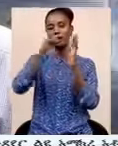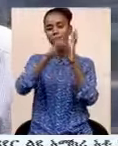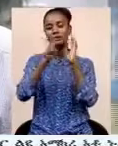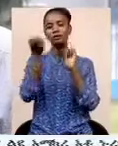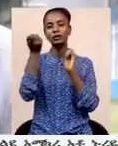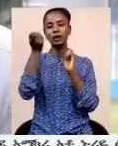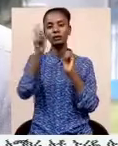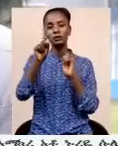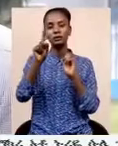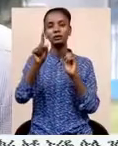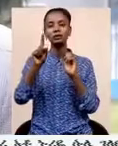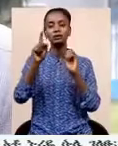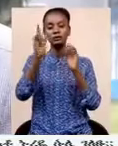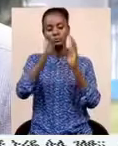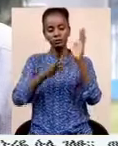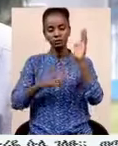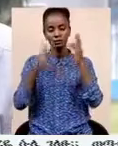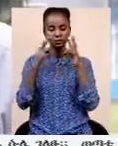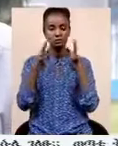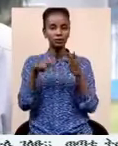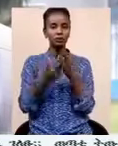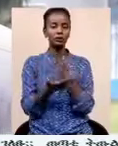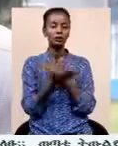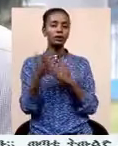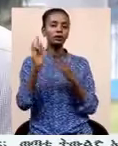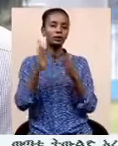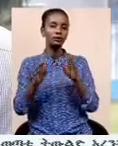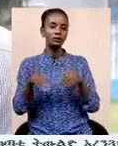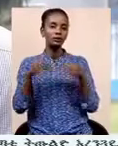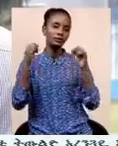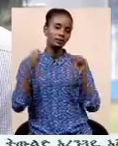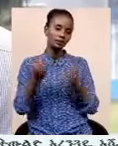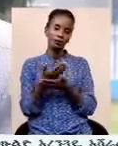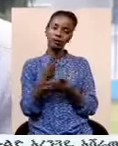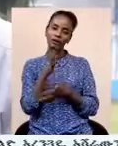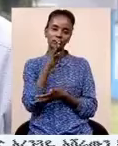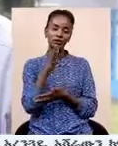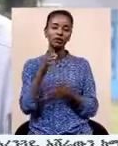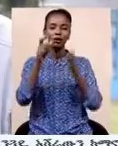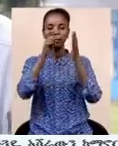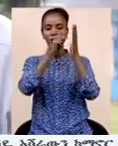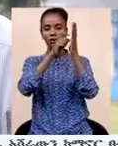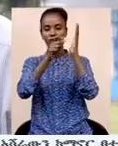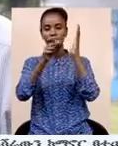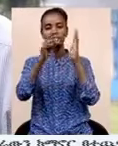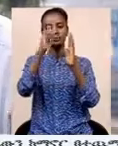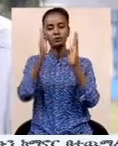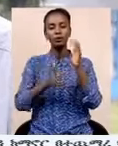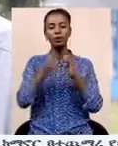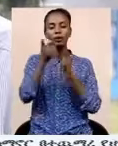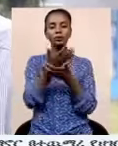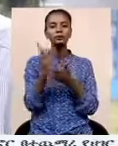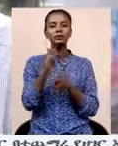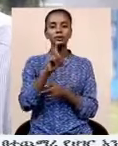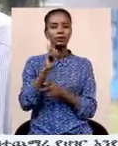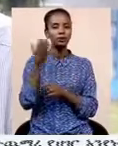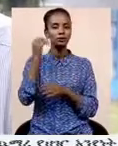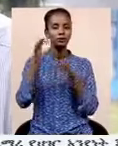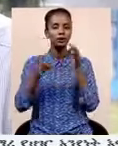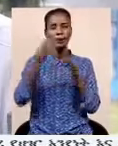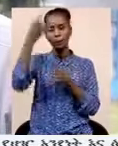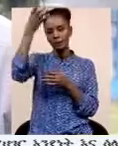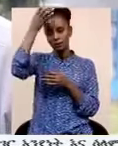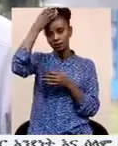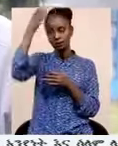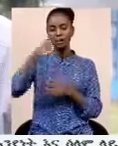11 ትንታኔ ስትመለከተው በዚህ ጉዳይ ላይ ትንታኔ ልሰጥበት የሚችልበት ነገር አይደለም። ያንቀጹ ትንታኔ ዋና ጉዳይ ምንድነው? ቅድም እንደነገርኩ